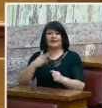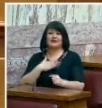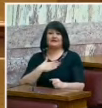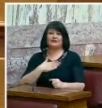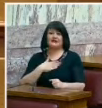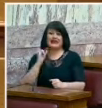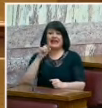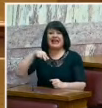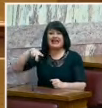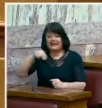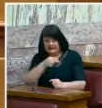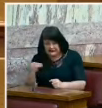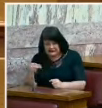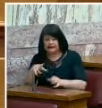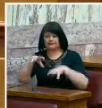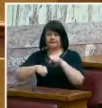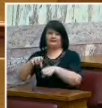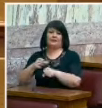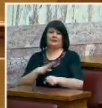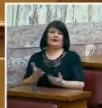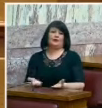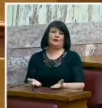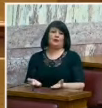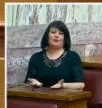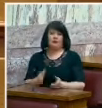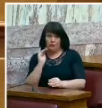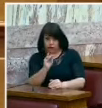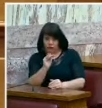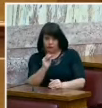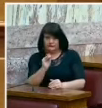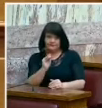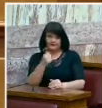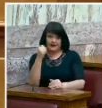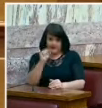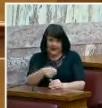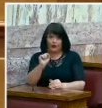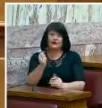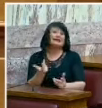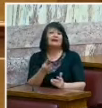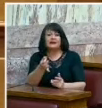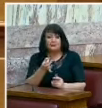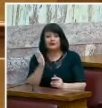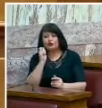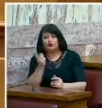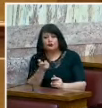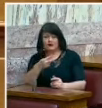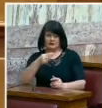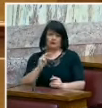ρώτησα ευθέως αν απορρίψατε ή όχι τη συγκεκριμένη ονομασία και δεν απαντήσατε,